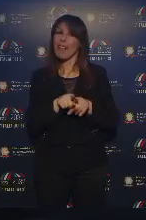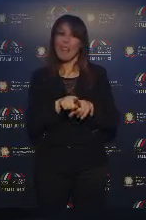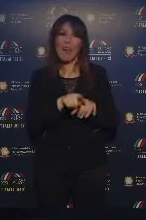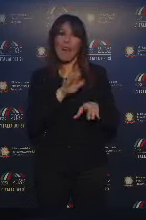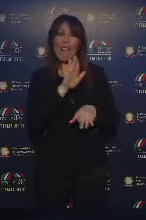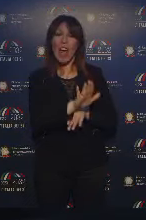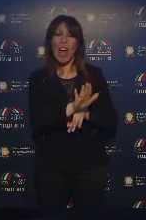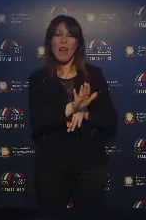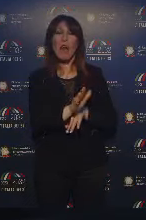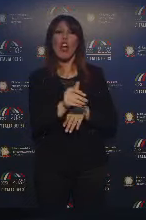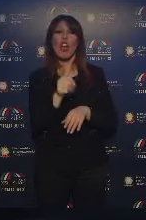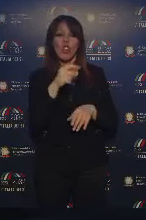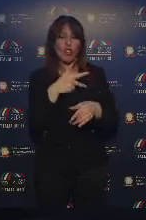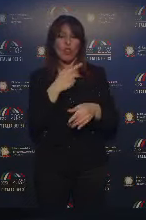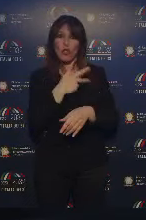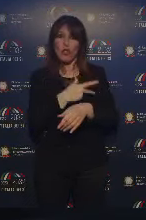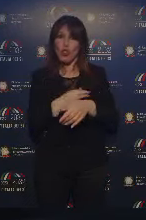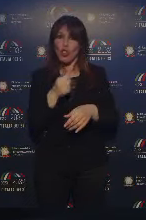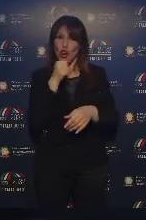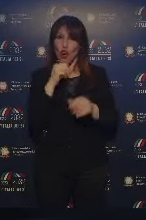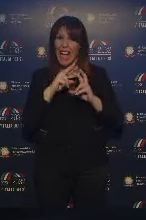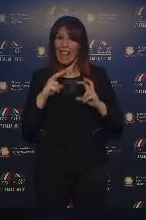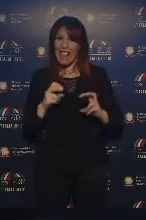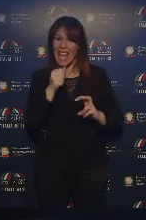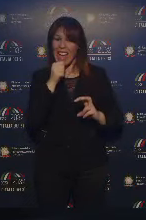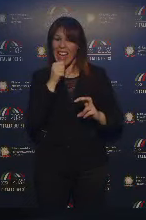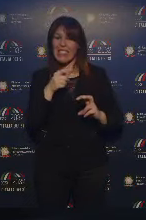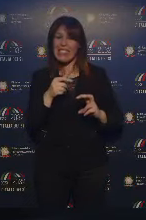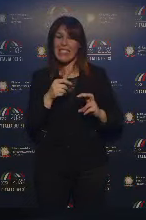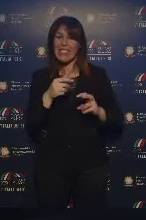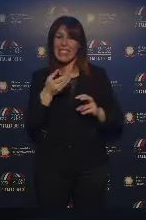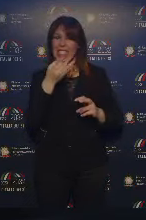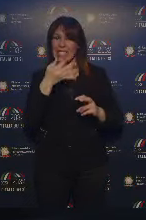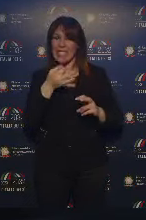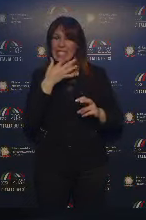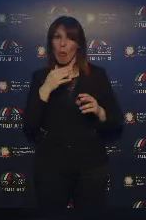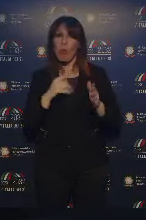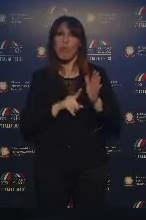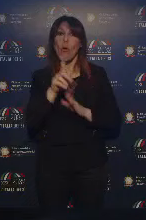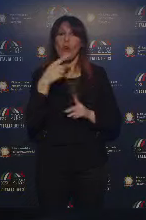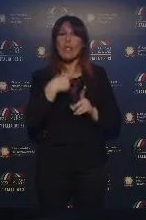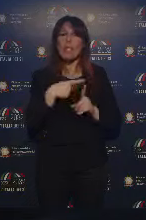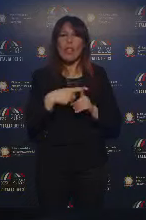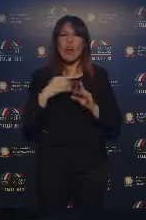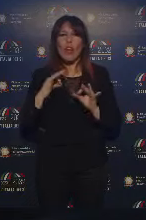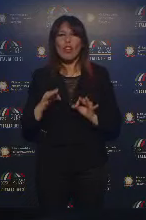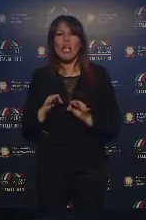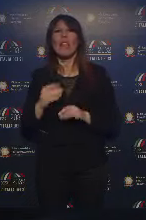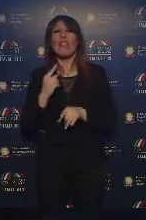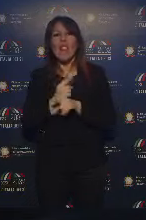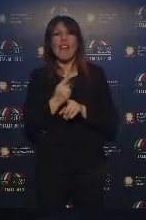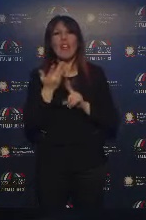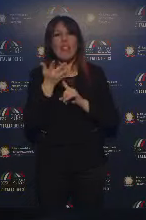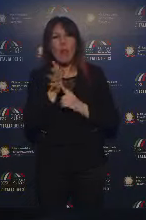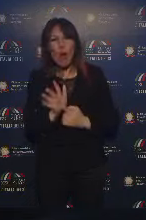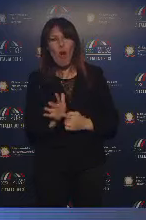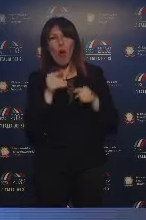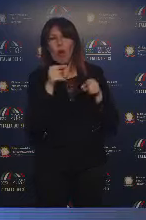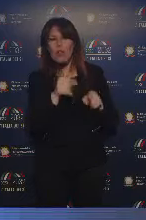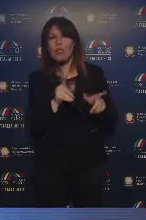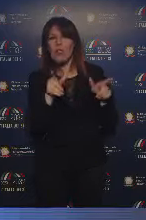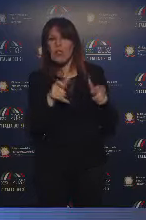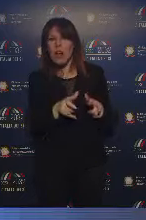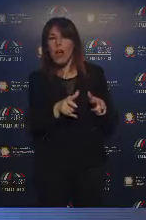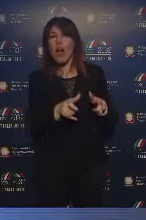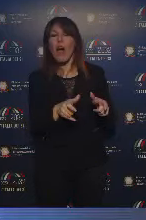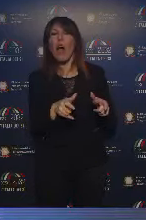positivo al drog test l'onere della prova sta all'agente di sicurezza che deve dimostrare che il fermato